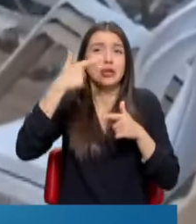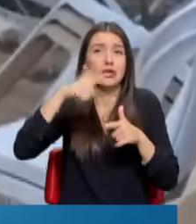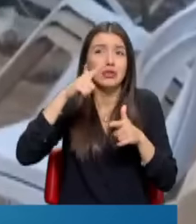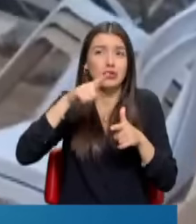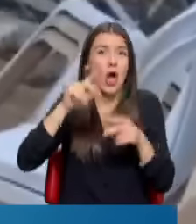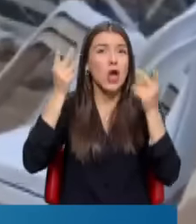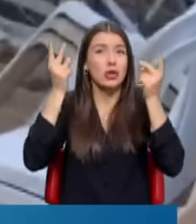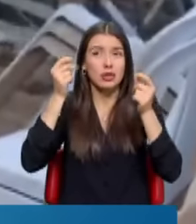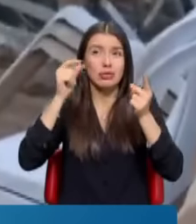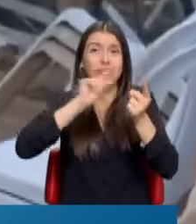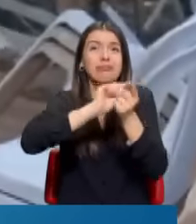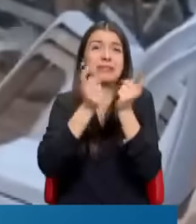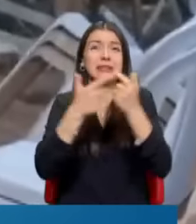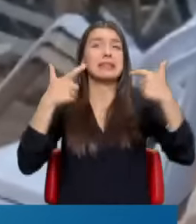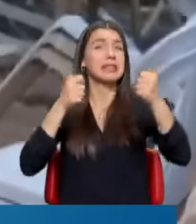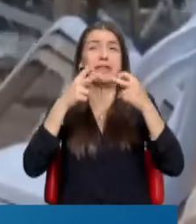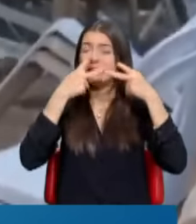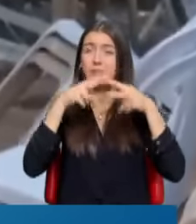çevirdi.